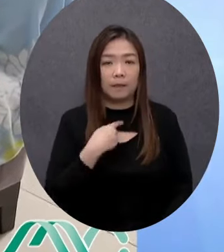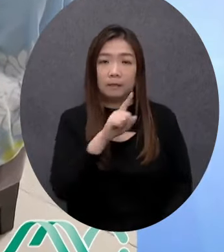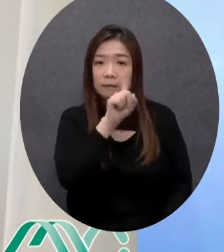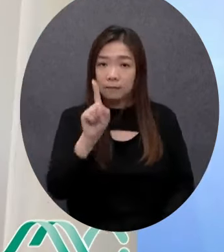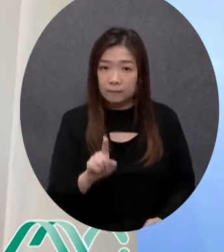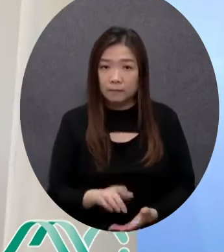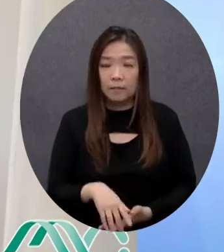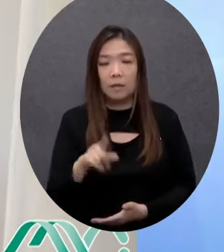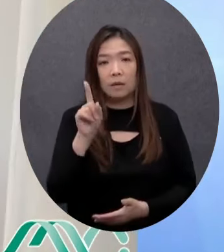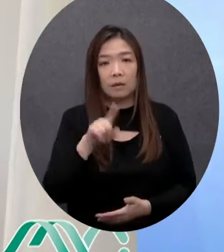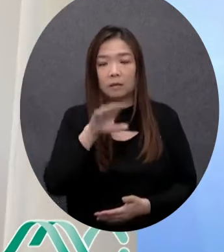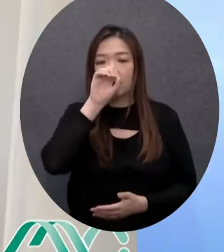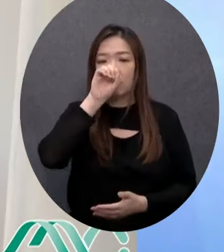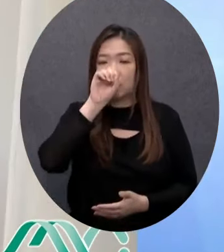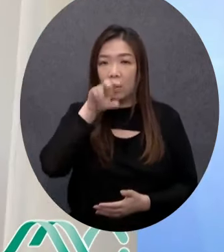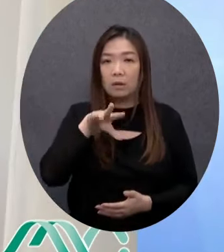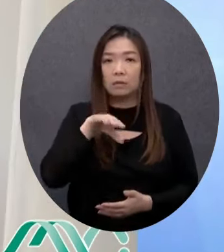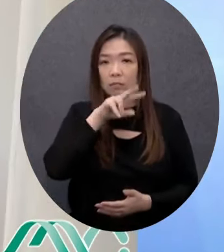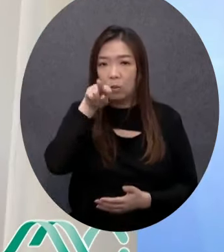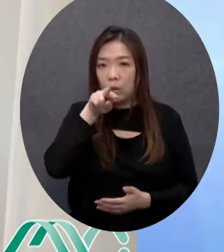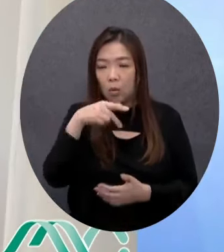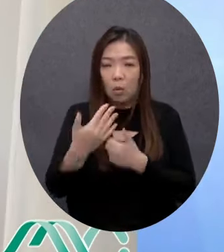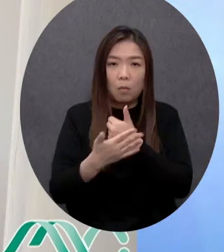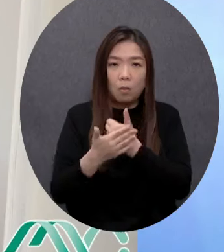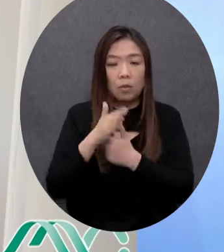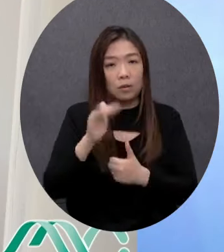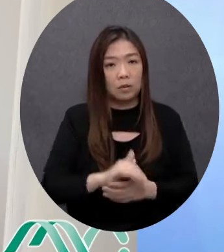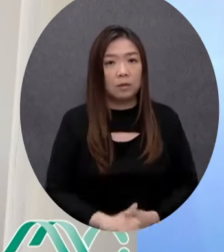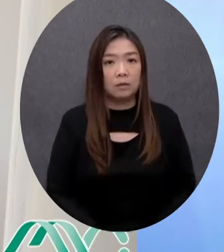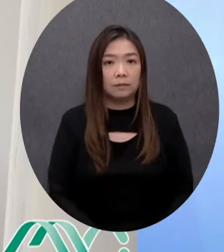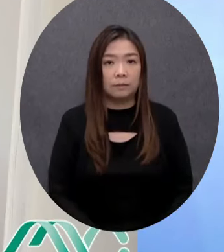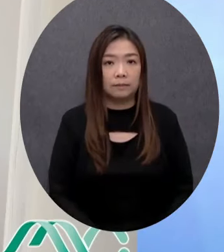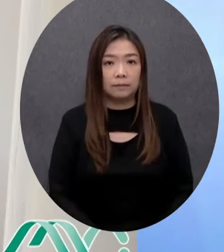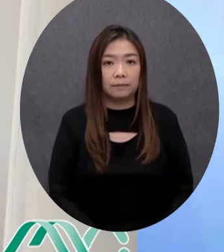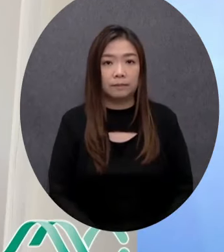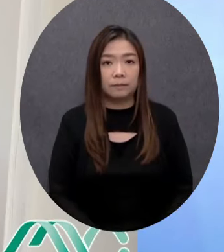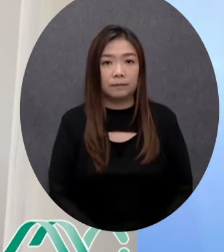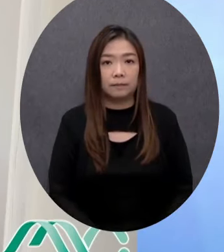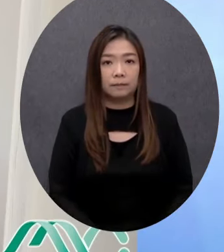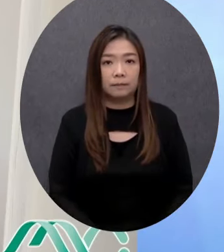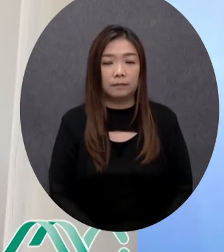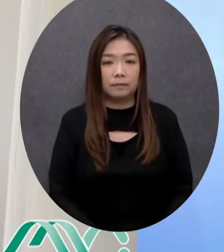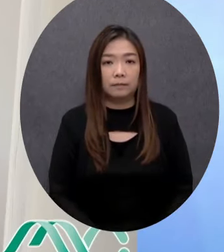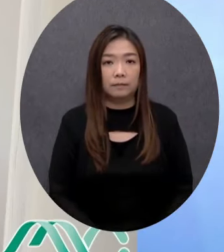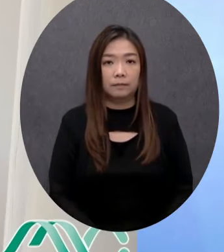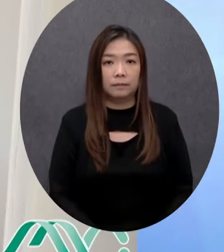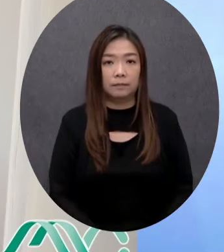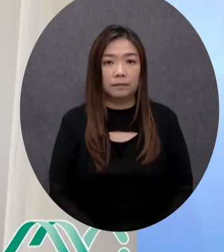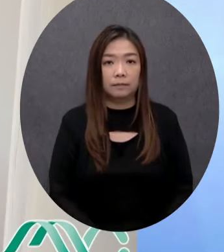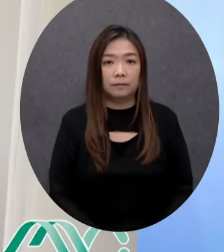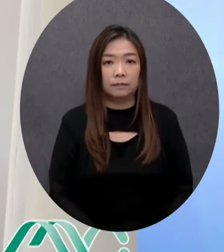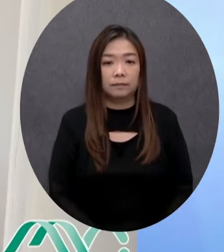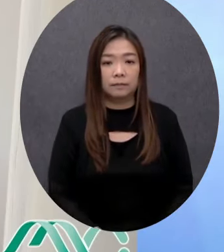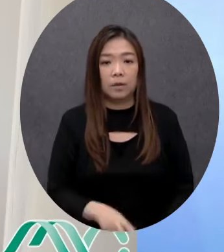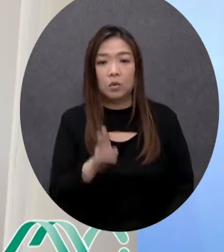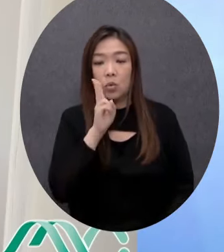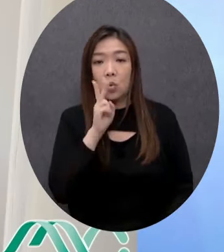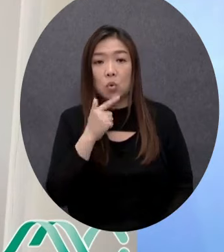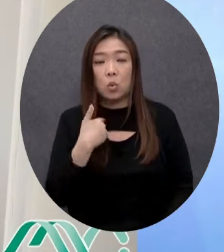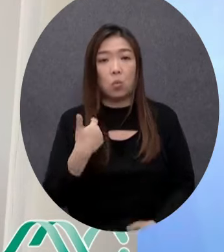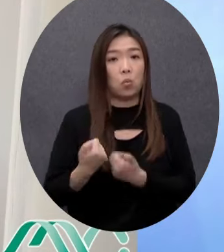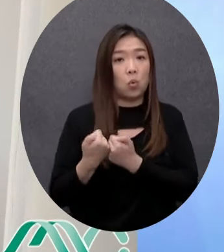即時尋求到幫助先啦。呢、這個幫助，舉例先生早幾日話個腰